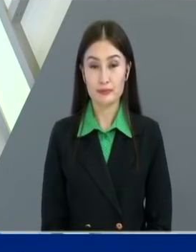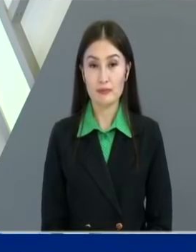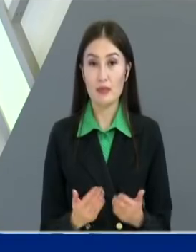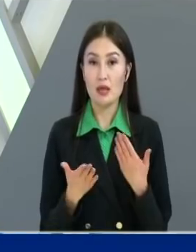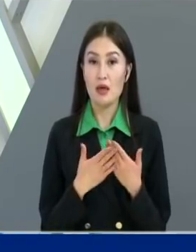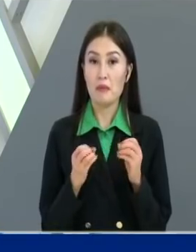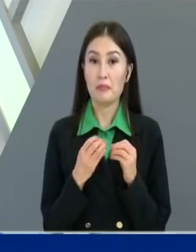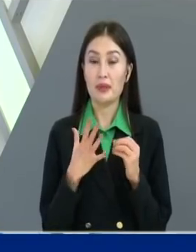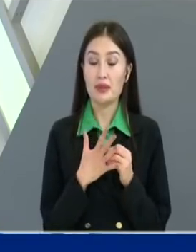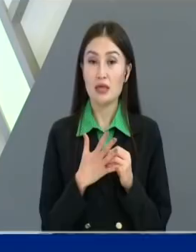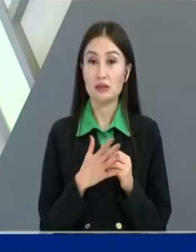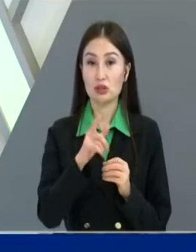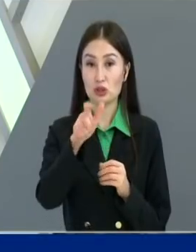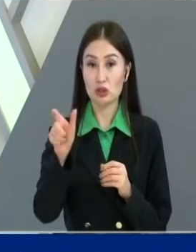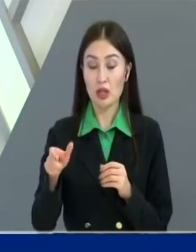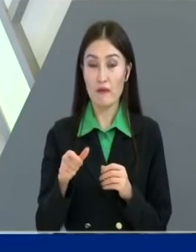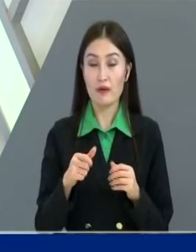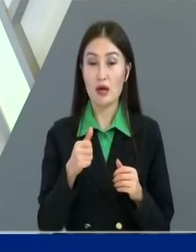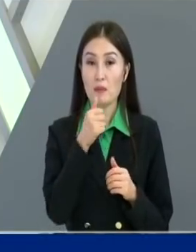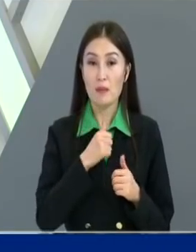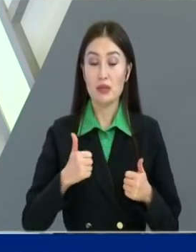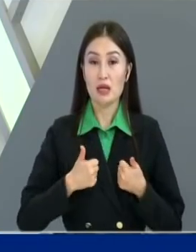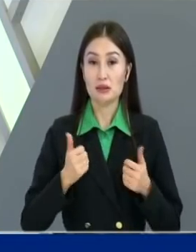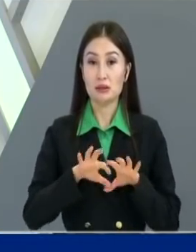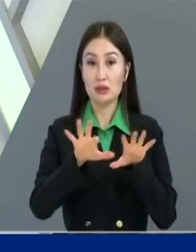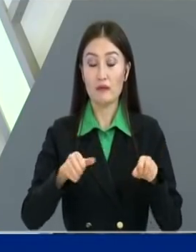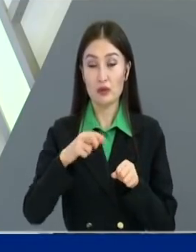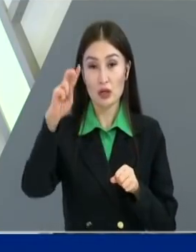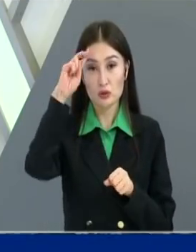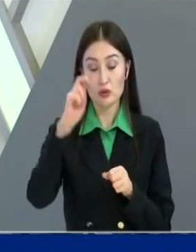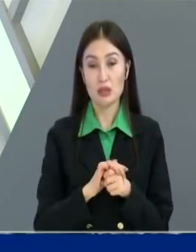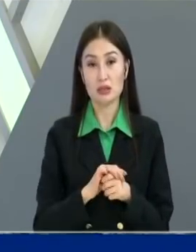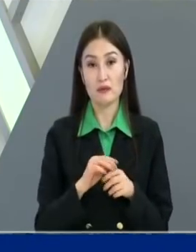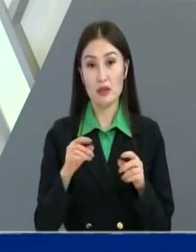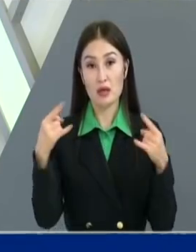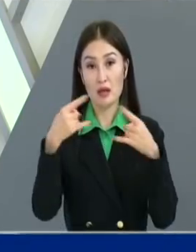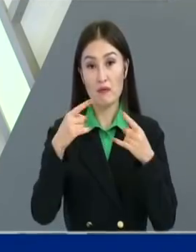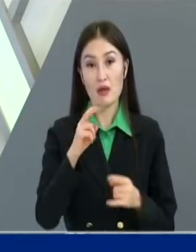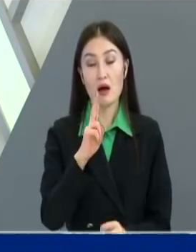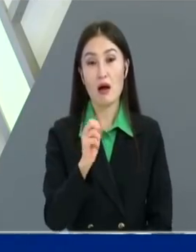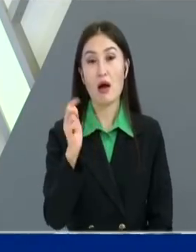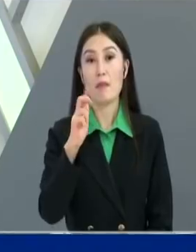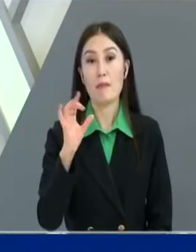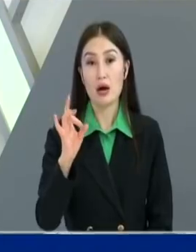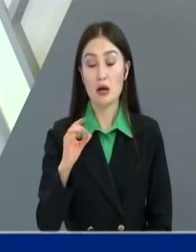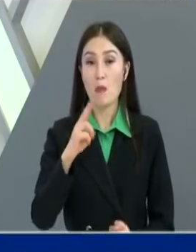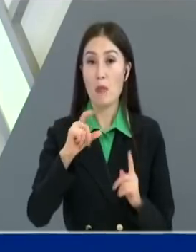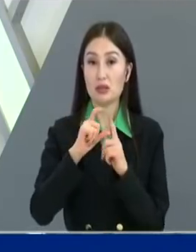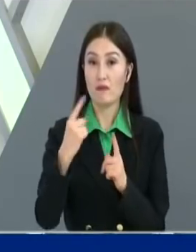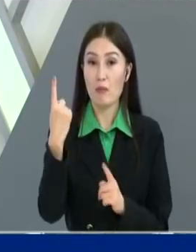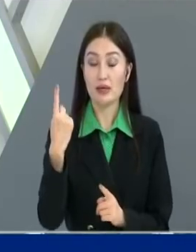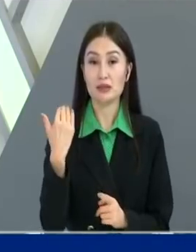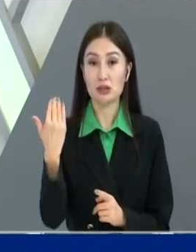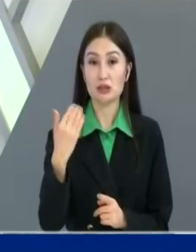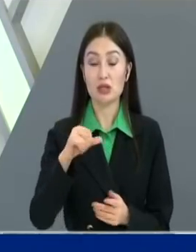Порядка 15 неизвестных накануне попытались захватить государственное информационное агентство «Кабар». По словам сотрудников СМИ, один из них